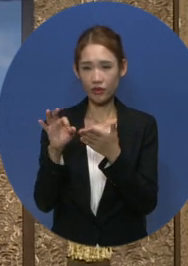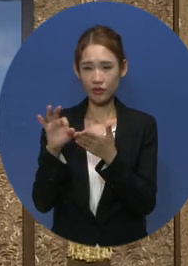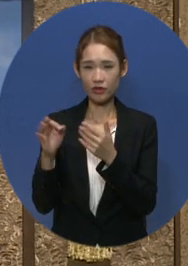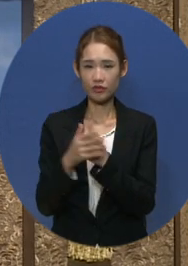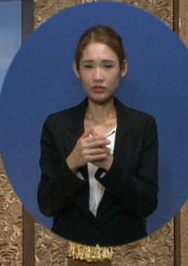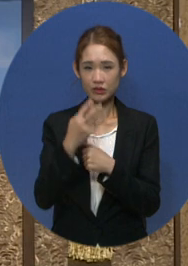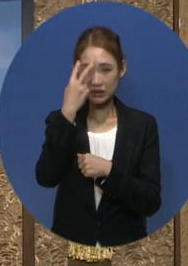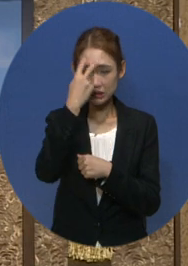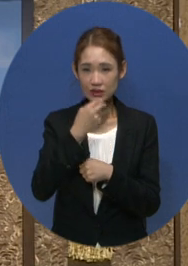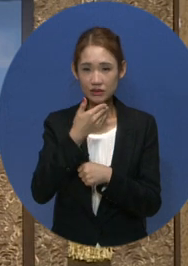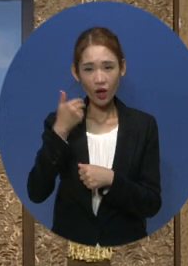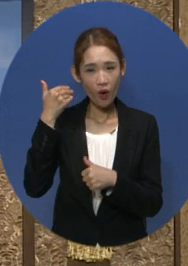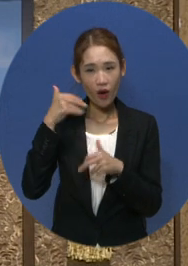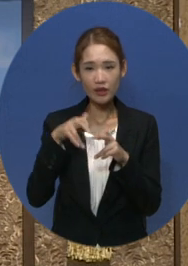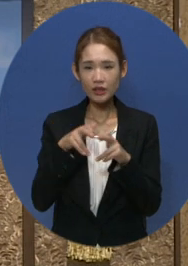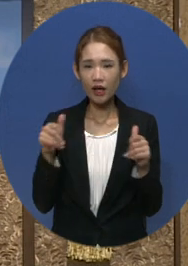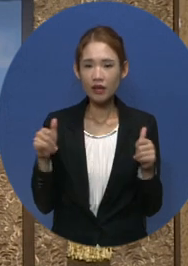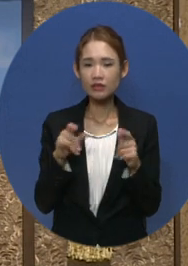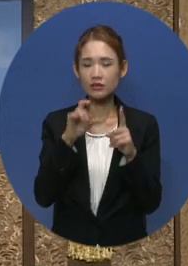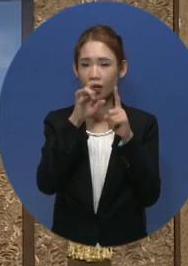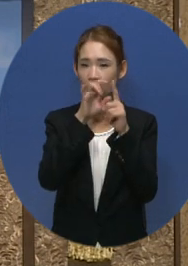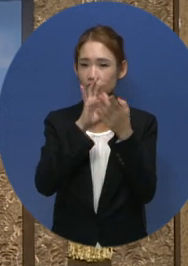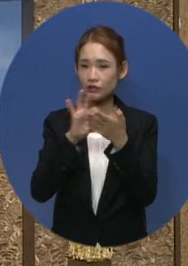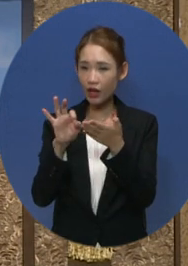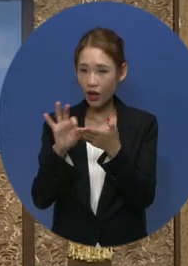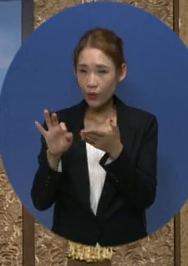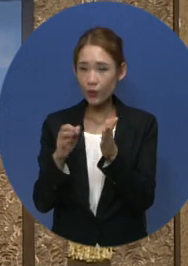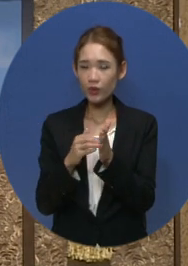또 시청각 장애인이라는 용어를 한번 썼어요.